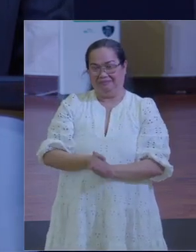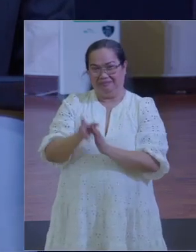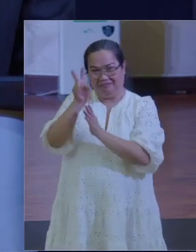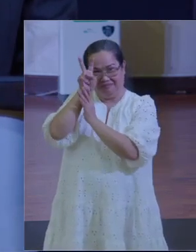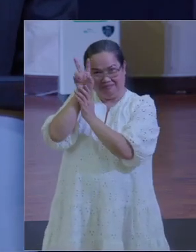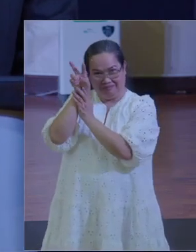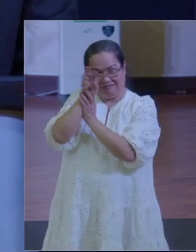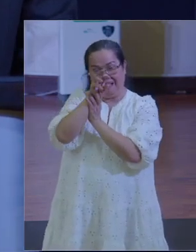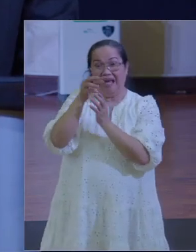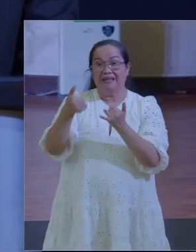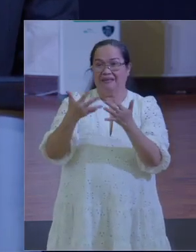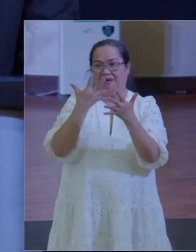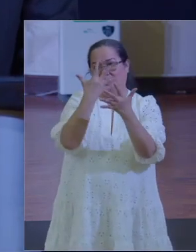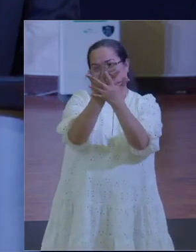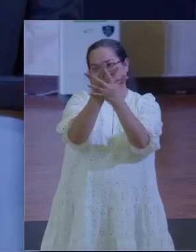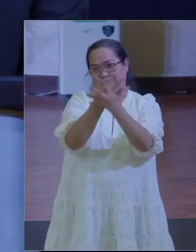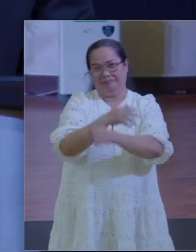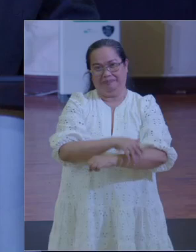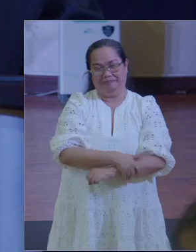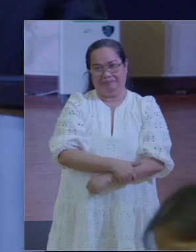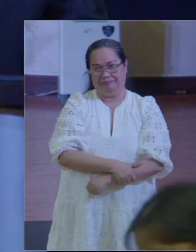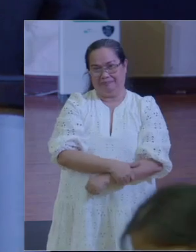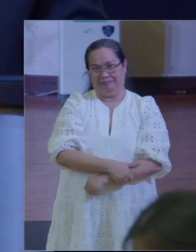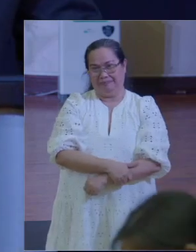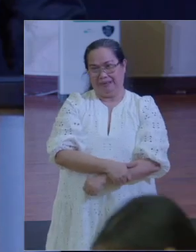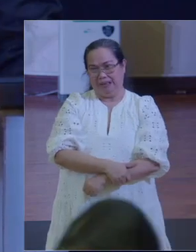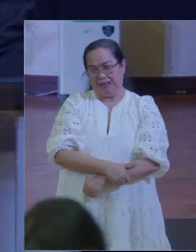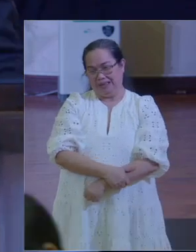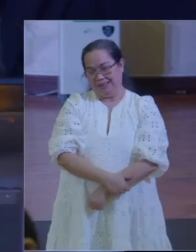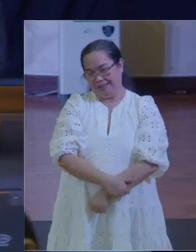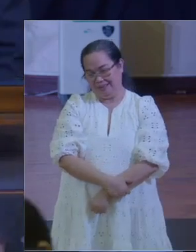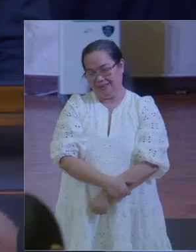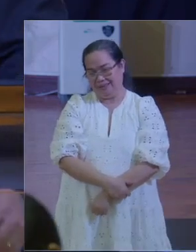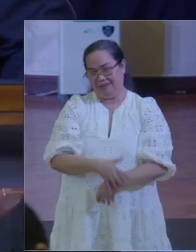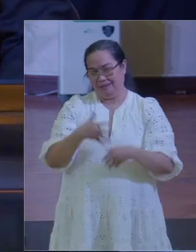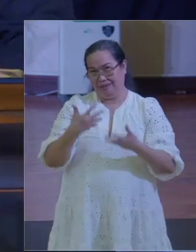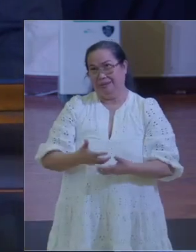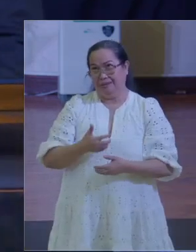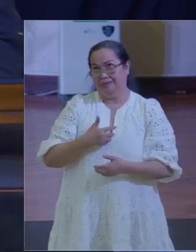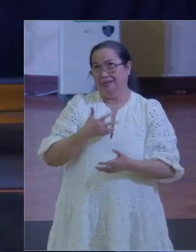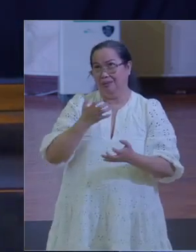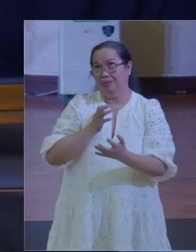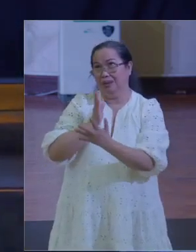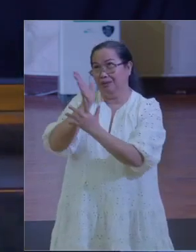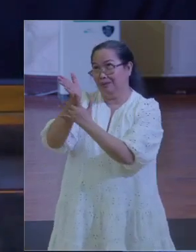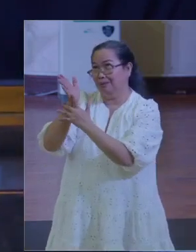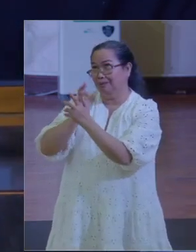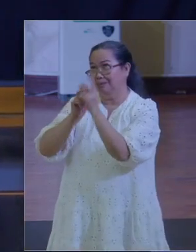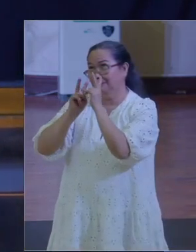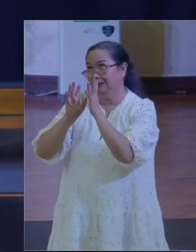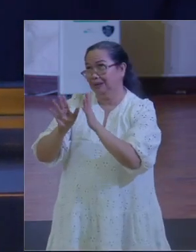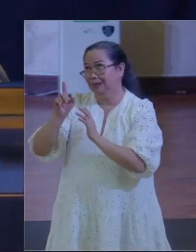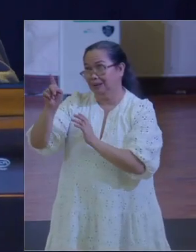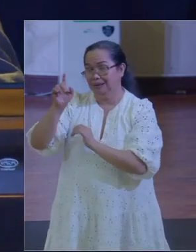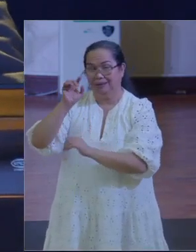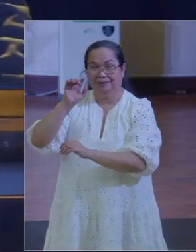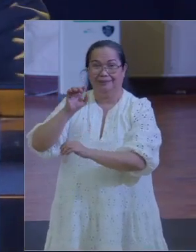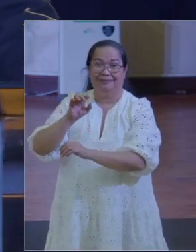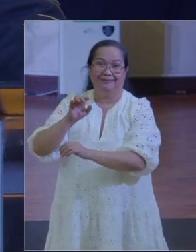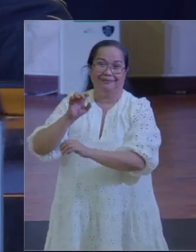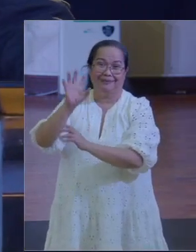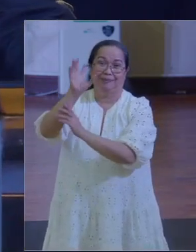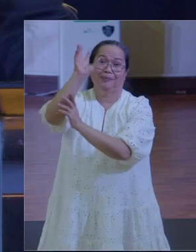He's now in jail. Sa sobrang burden ko, sabi ko, Lord, gusto kong dalawin itong batang ito. Sabi ko nga